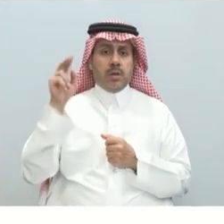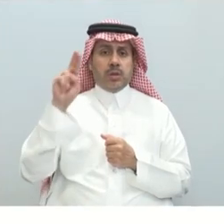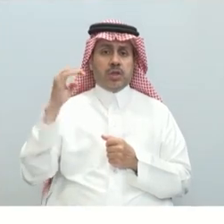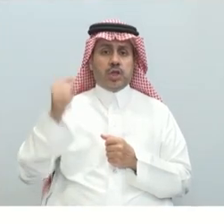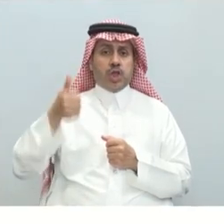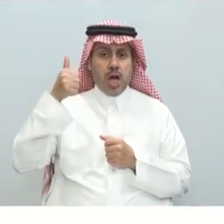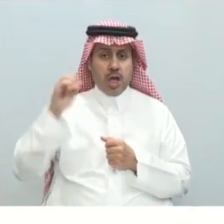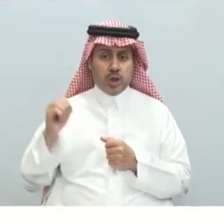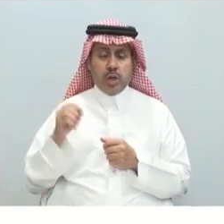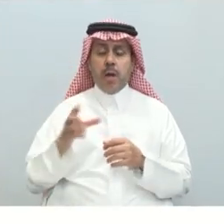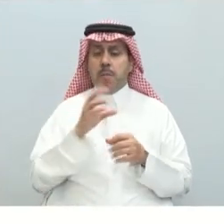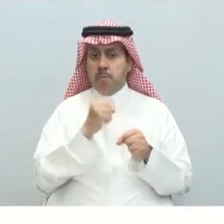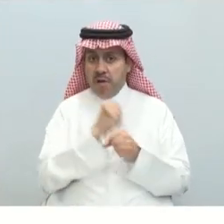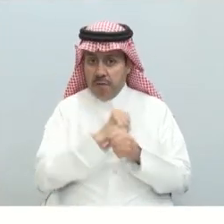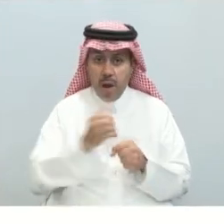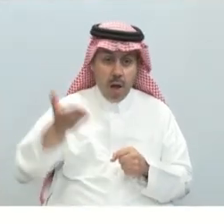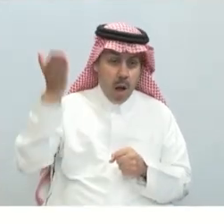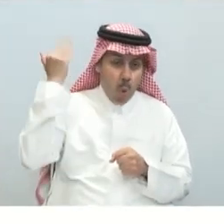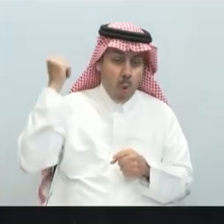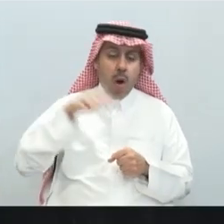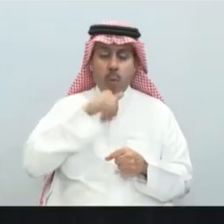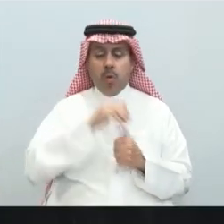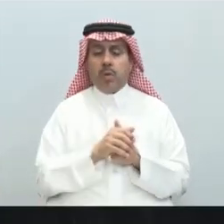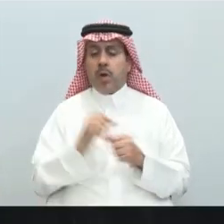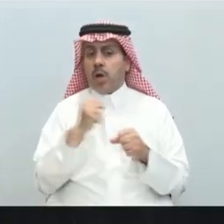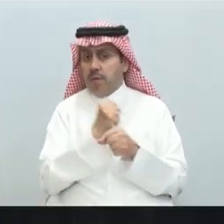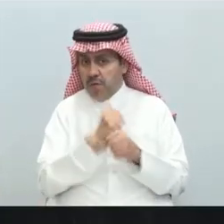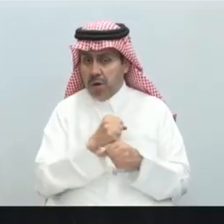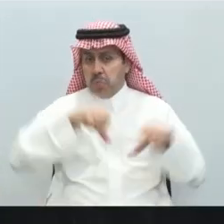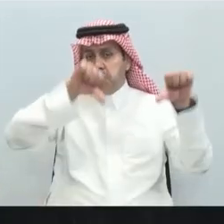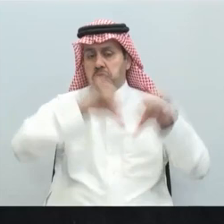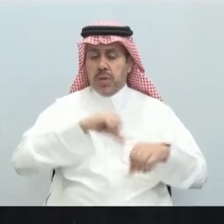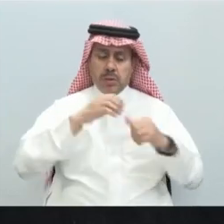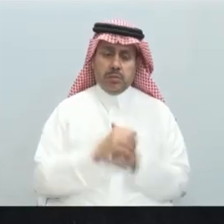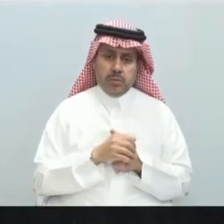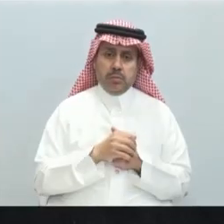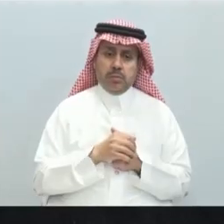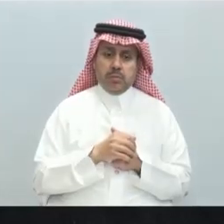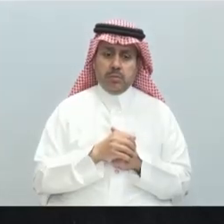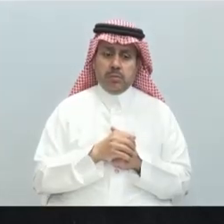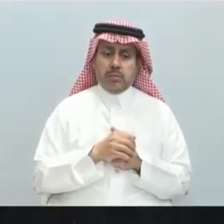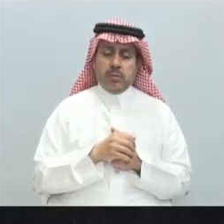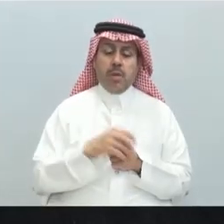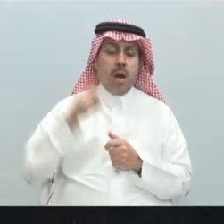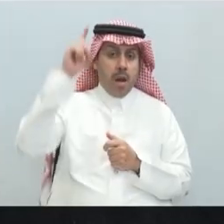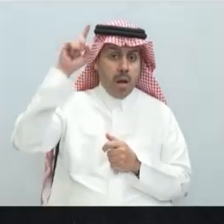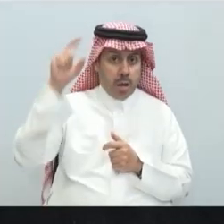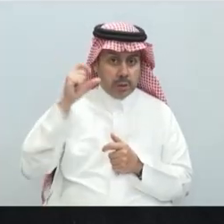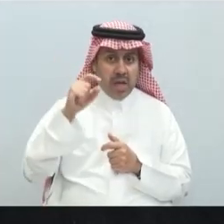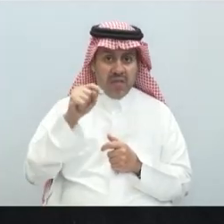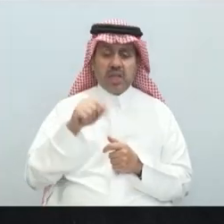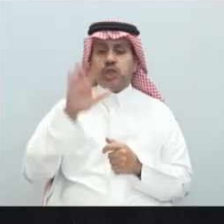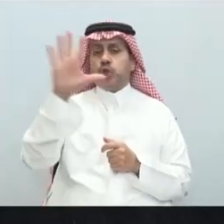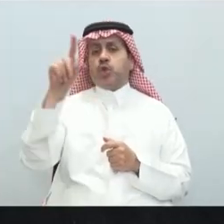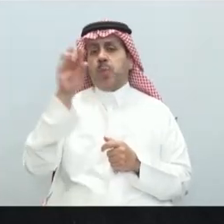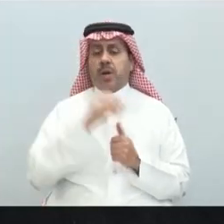الاباء وتقليدهم في الباطل لان هؤلاء قال وجدنا عليها ابائنا والله تعالى قد رد هذه الشبهه في